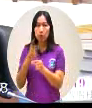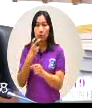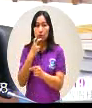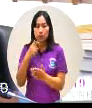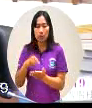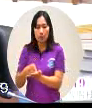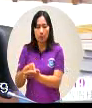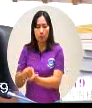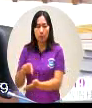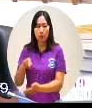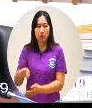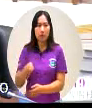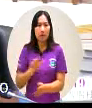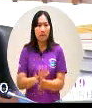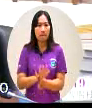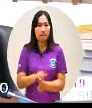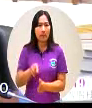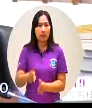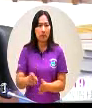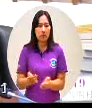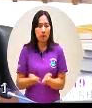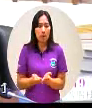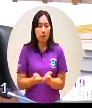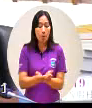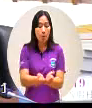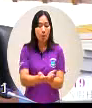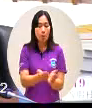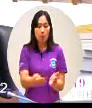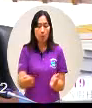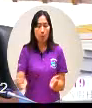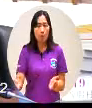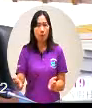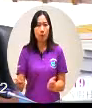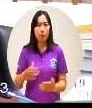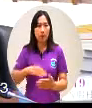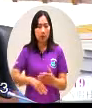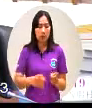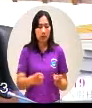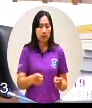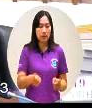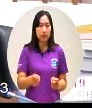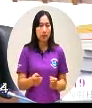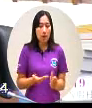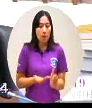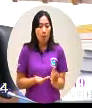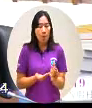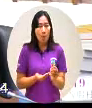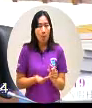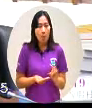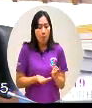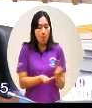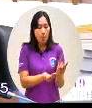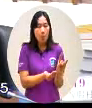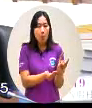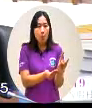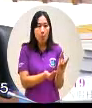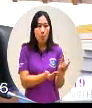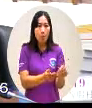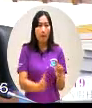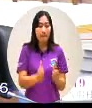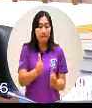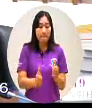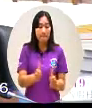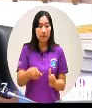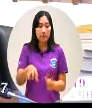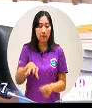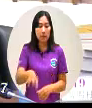稳定内底这的这停船啊区吼，这内港这中文农村的这抓的比赛吼，啊，这烟花需要建立的，啊，